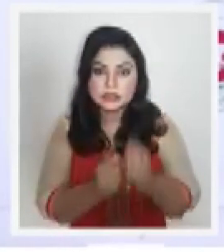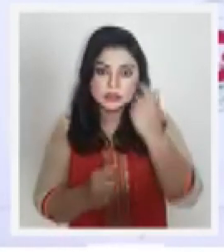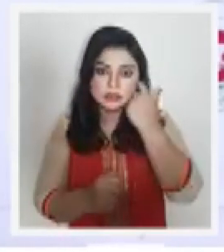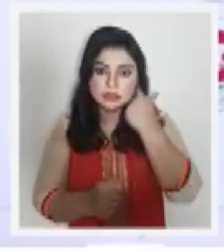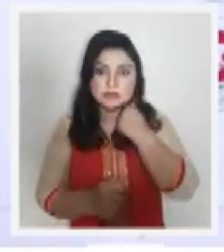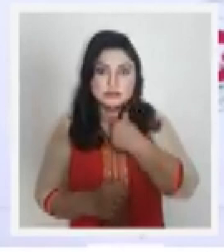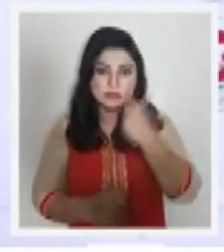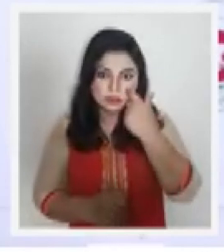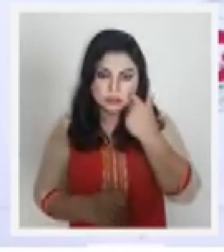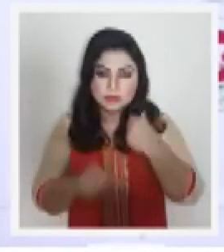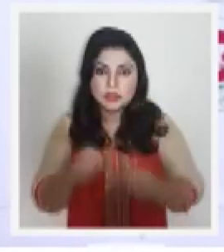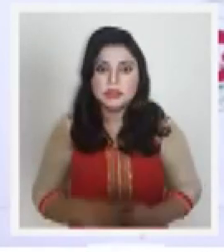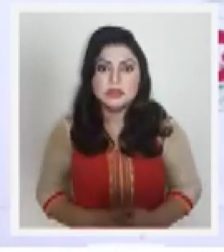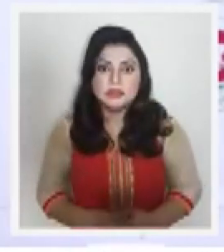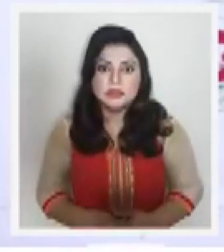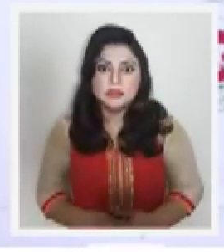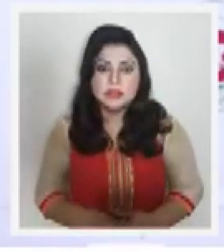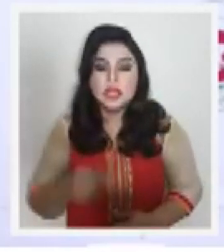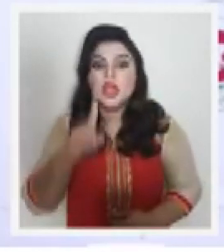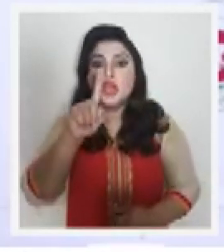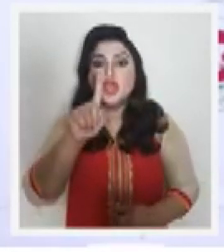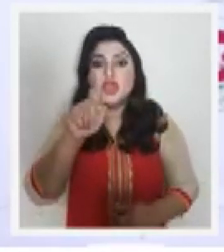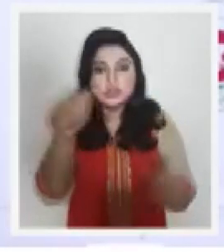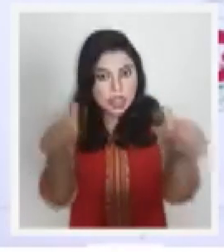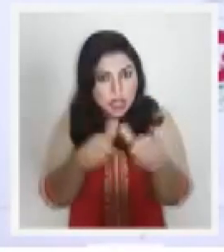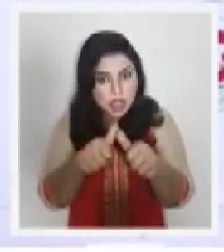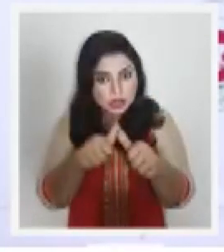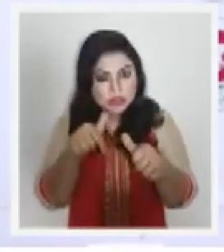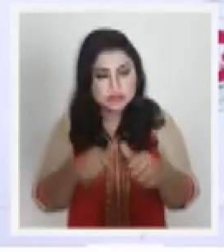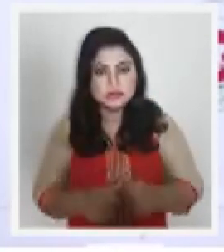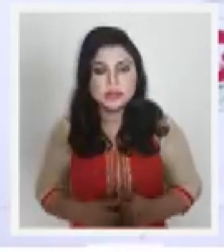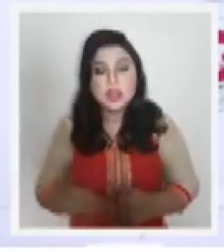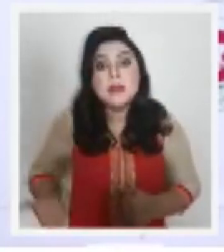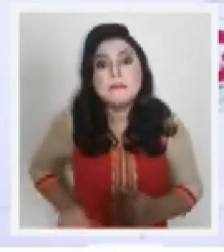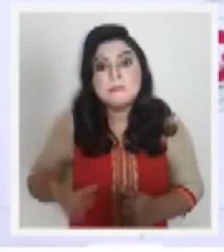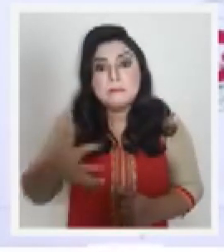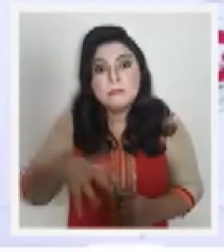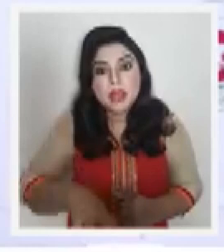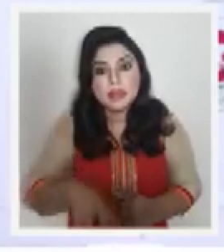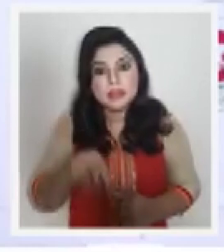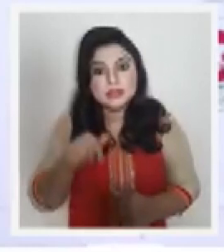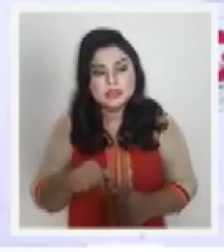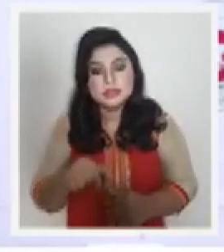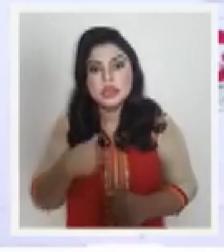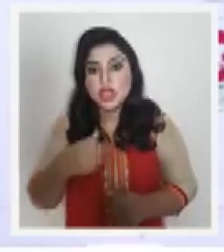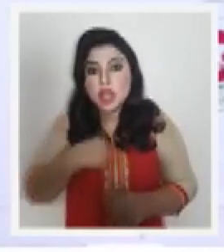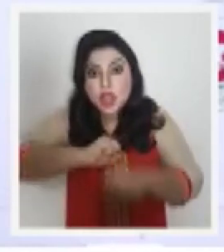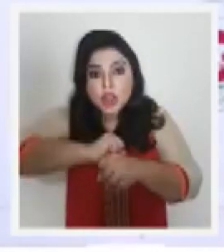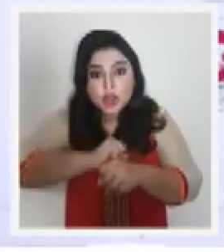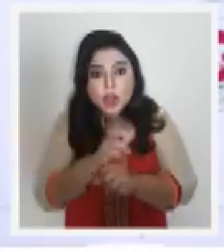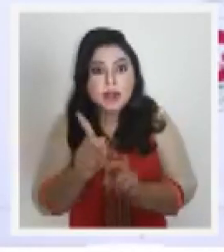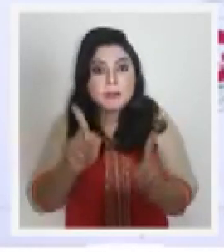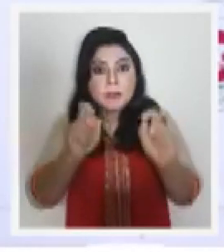সংস্থা বাংলাদেশ কোভিড-19 মর্বিডিটি অ্যান্ড মর্টালিটি উইকলি আপডেট। এই আপডেট অনুযায়ী